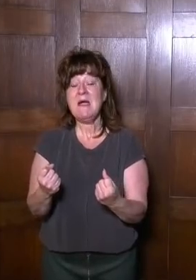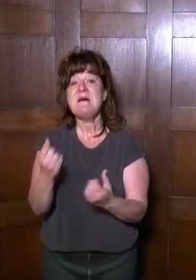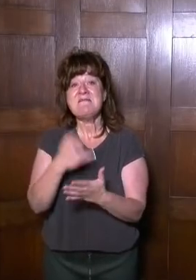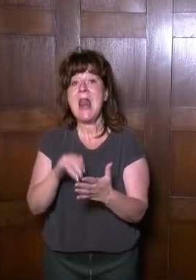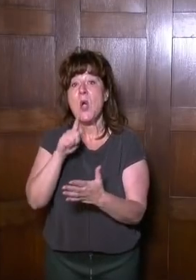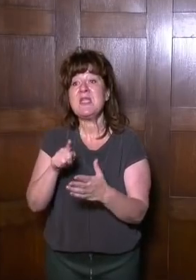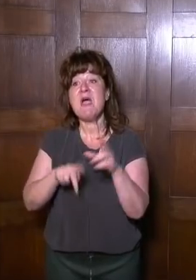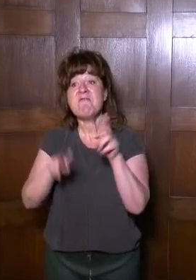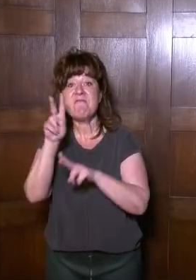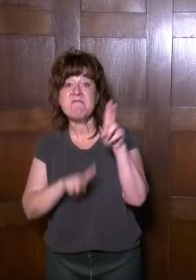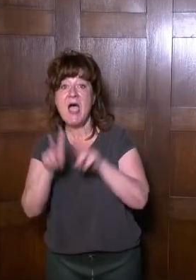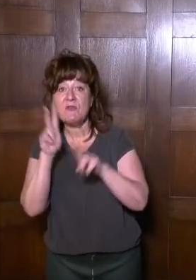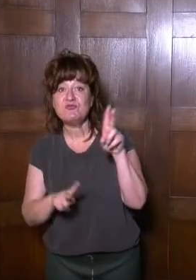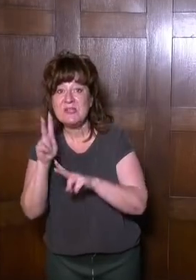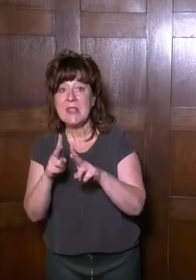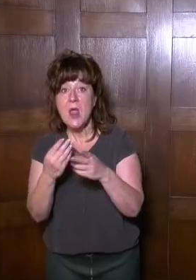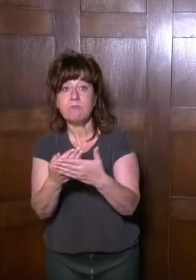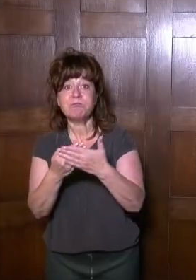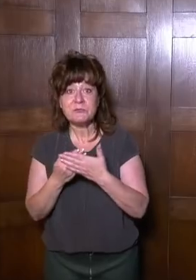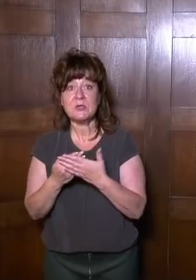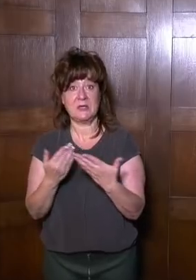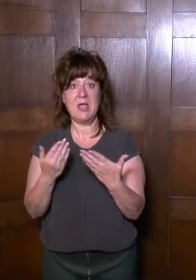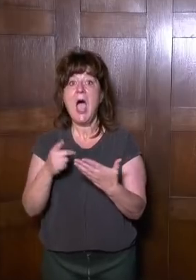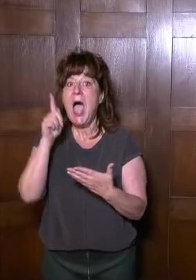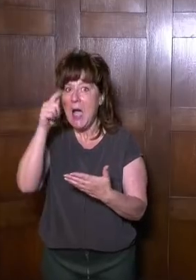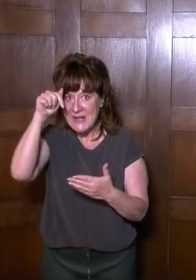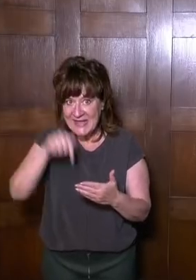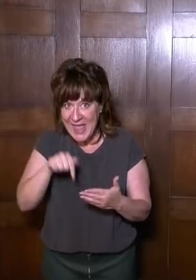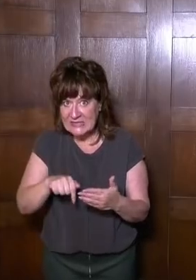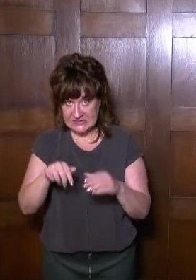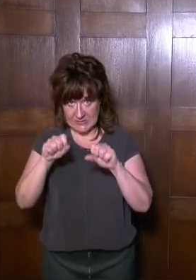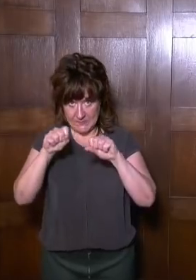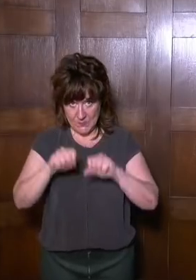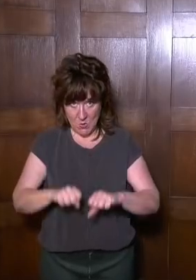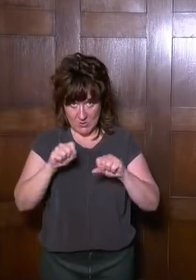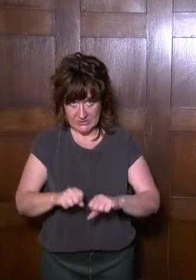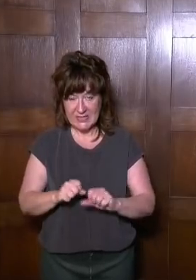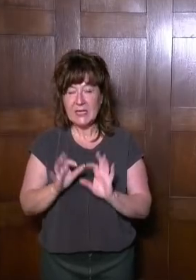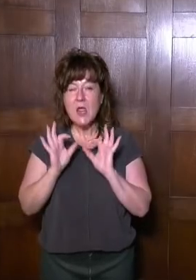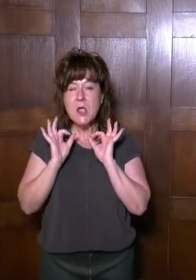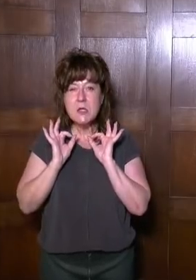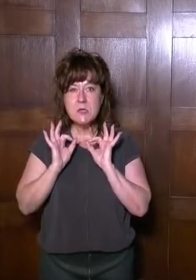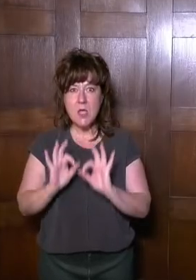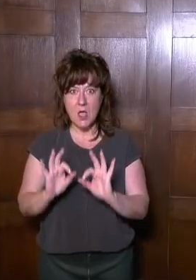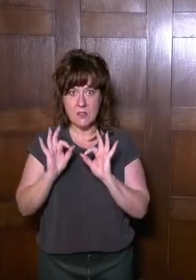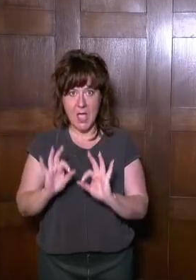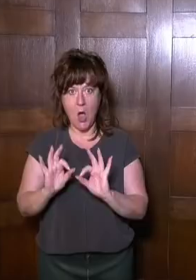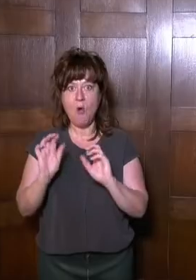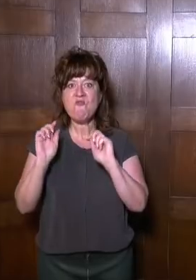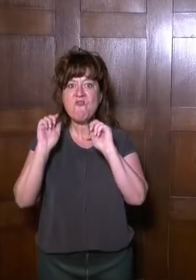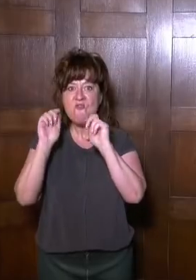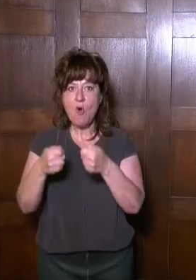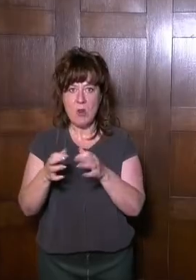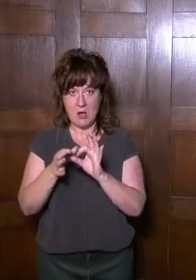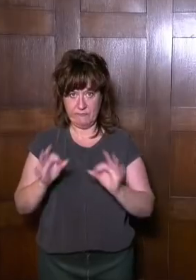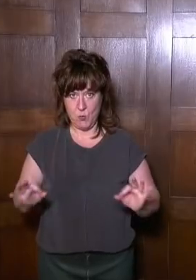unterschiedliche Vorgaben bekommen werden. Aber es ist die Gelegenheit, jetzt sehr konkret mal einen Vorschlag zu